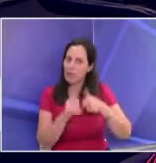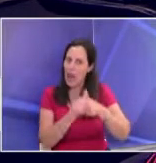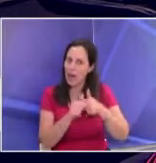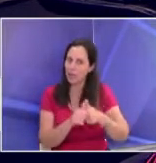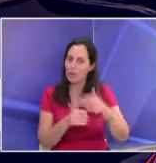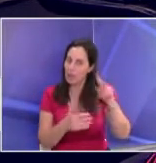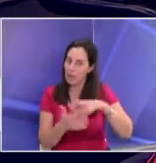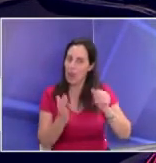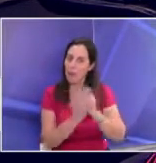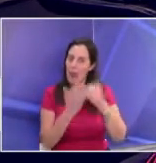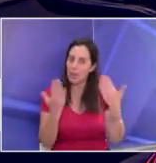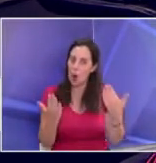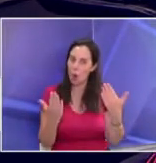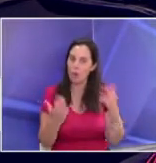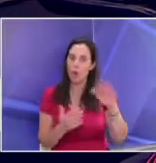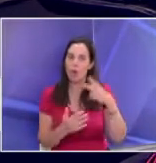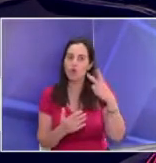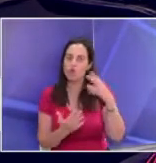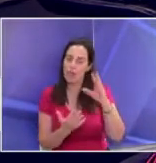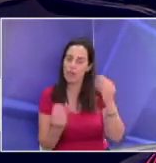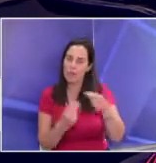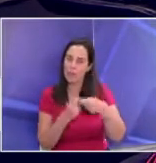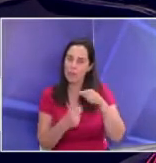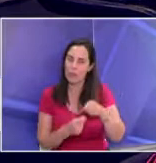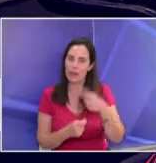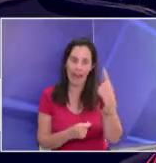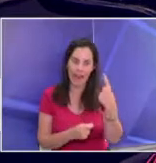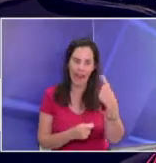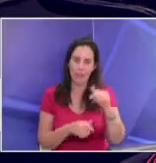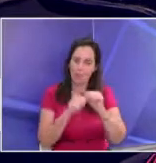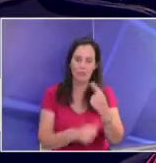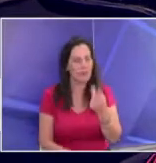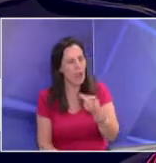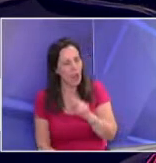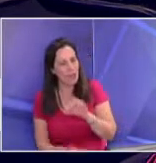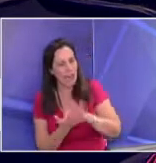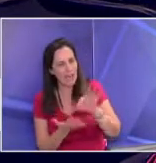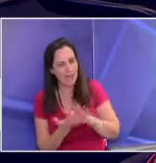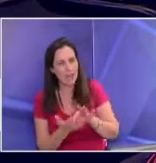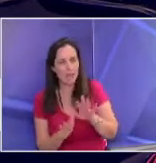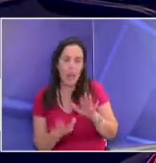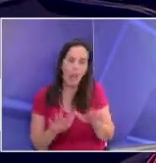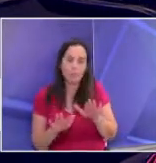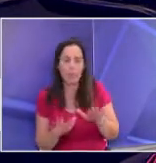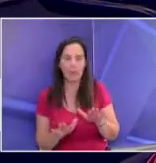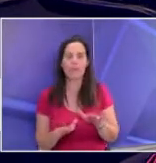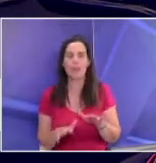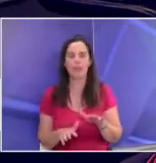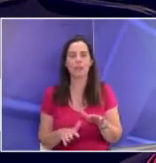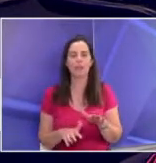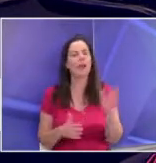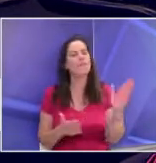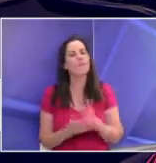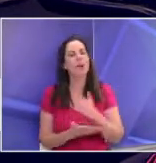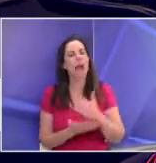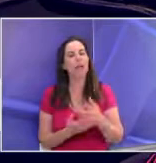קראתי היום גם בעיתון לפחות 2 טורים על העניין, טור אחד תומך וטור שני ככה בין לבין.